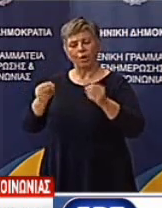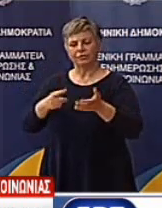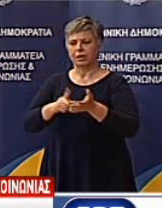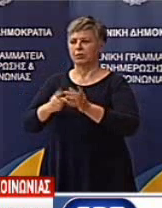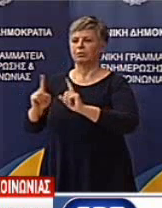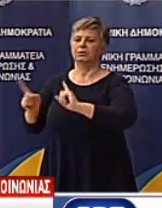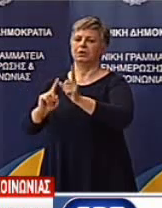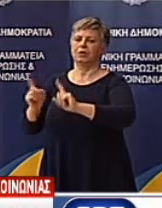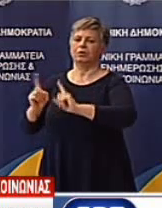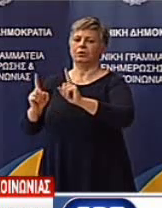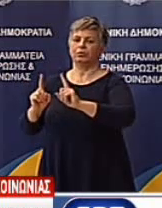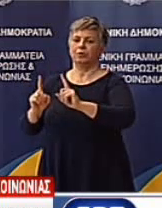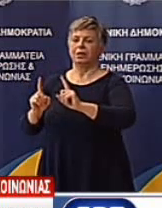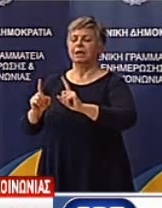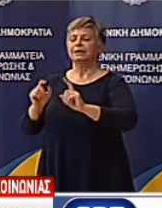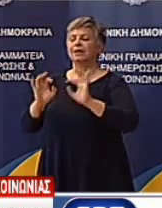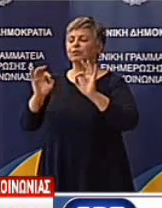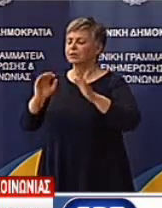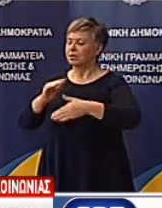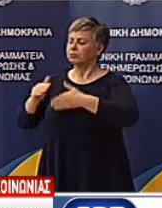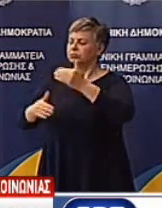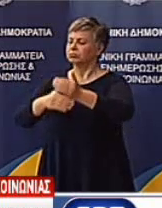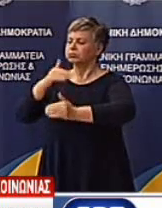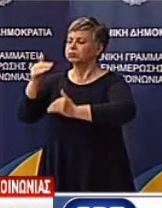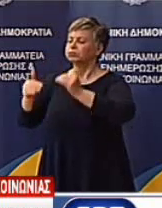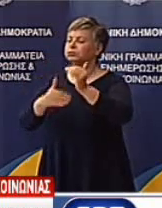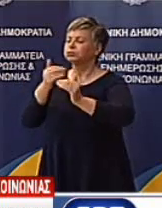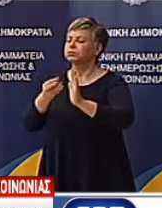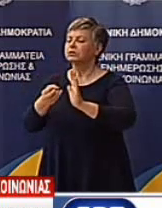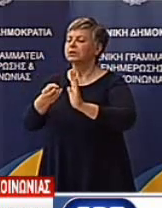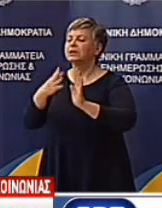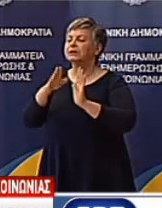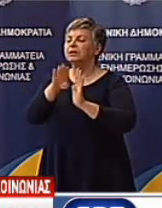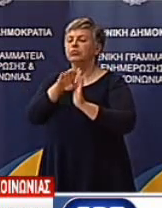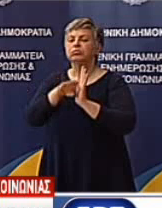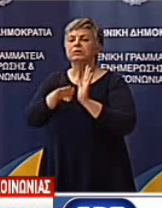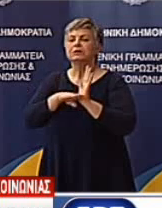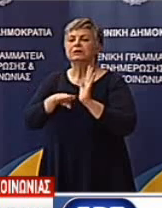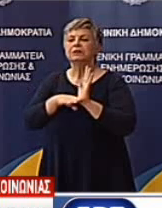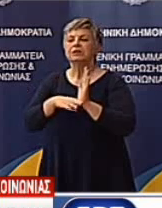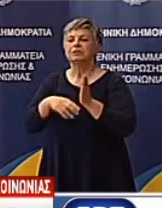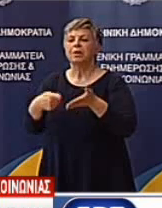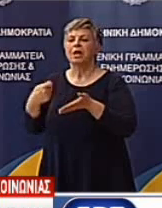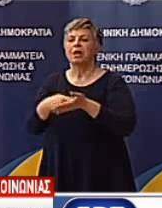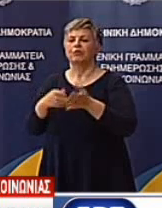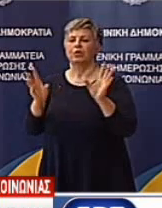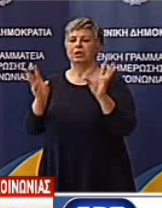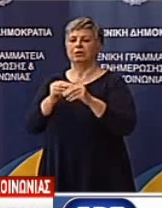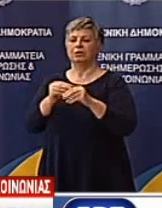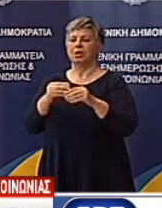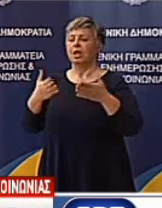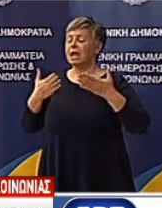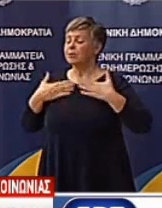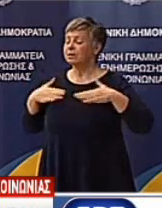προοδευτικό φορολογικό σύστημα, το οποίο φιλοδοξούμε, στοχεύουμε να είναι και σταθερό, προκειμένου από τη μία